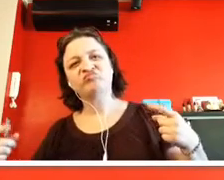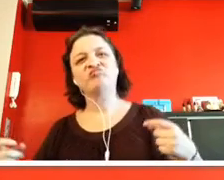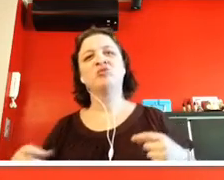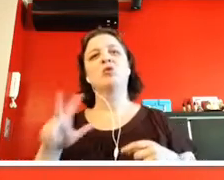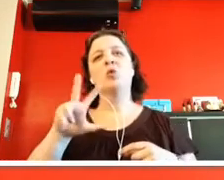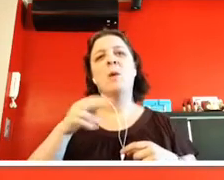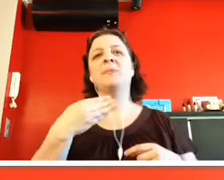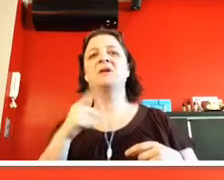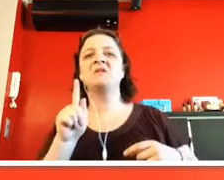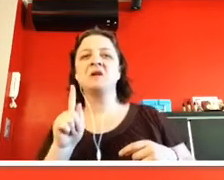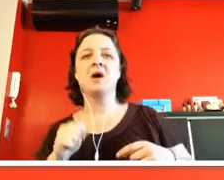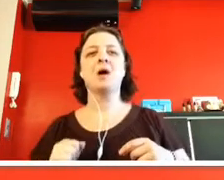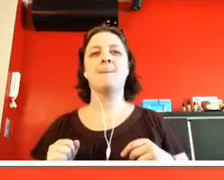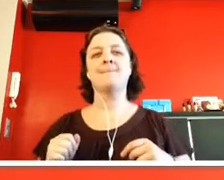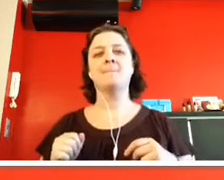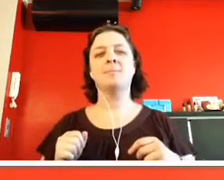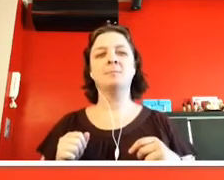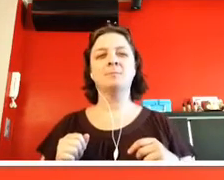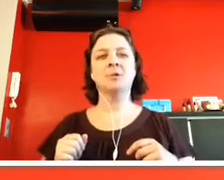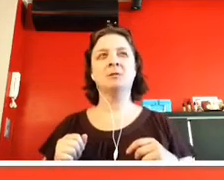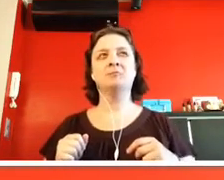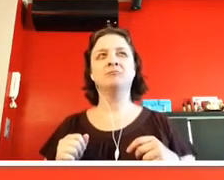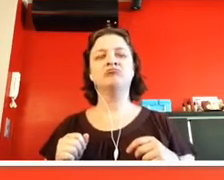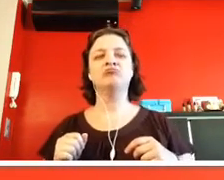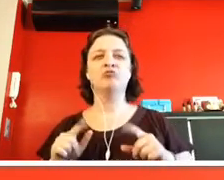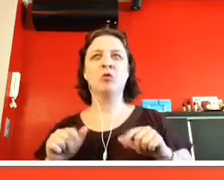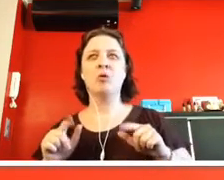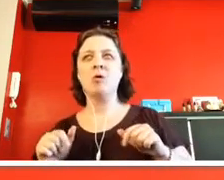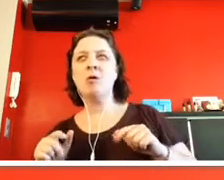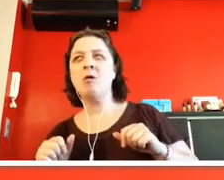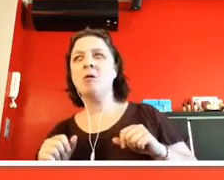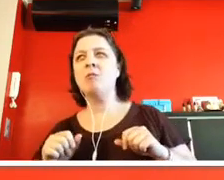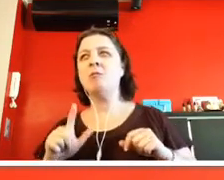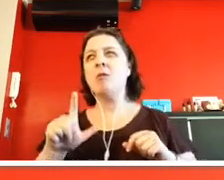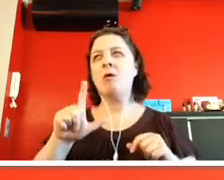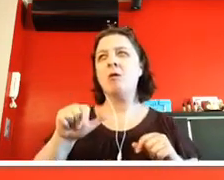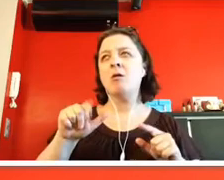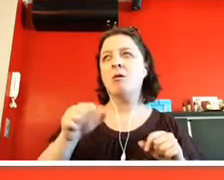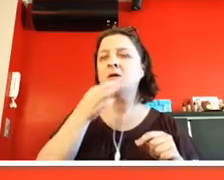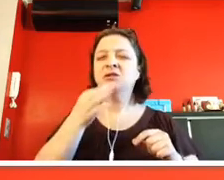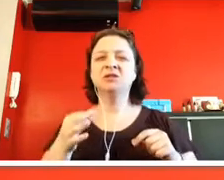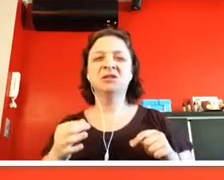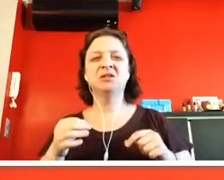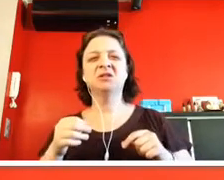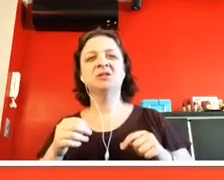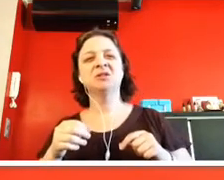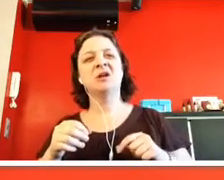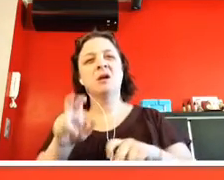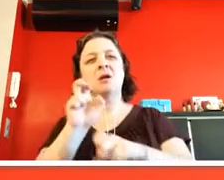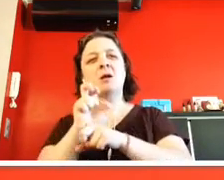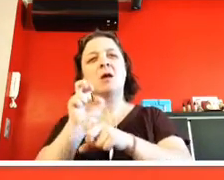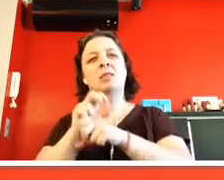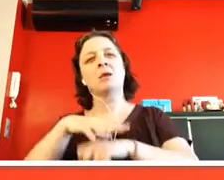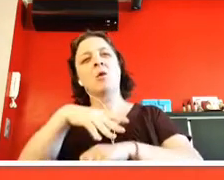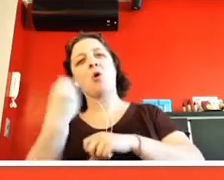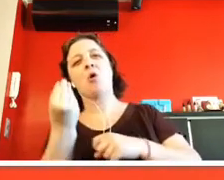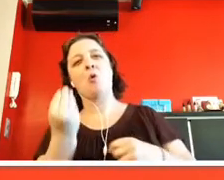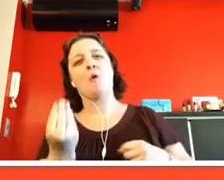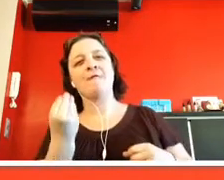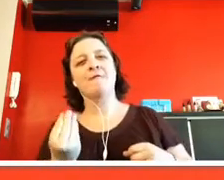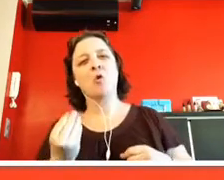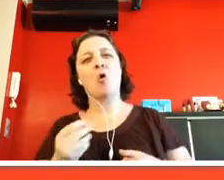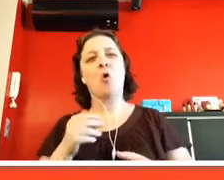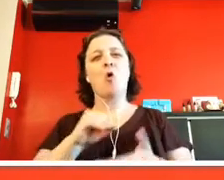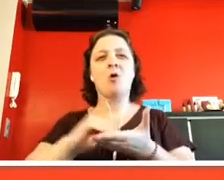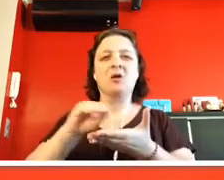nanana. Nicotine 3 mg. Voilà, là, ils disent tenir hors de la portée des